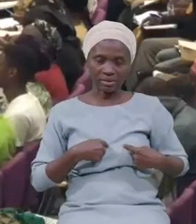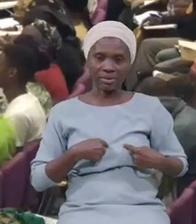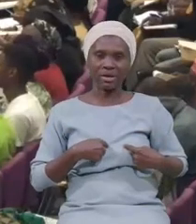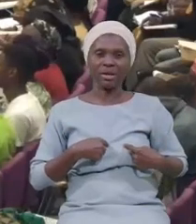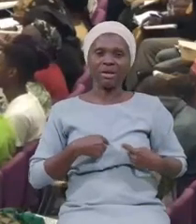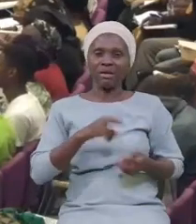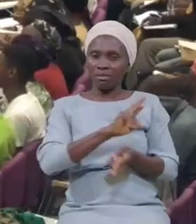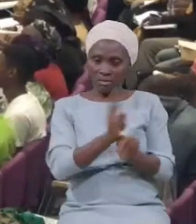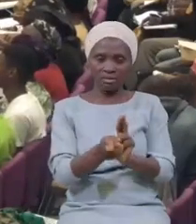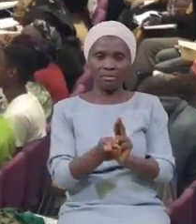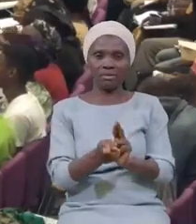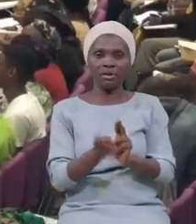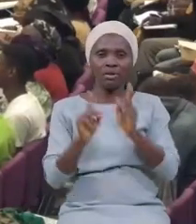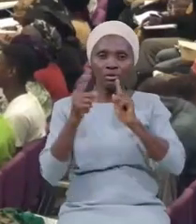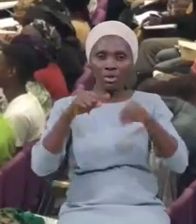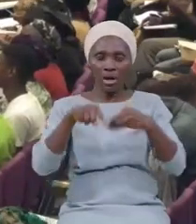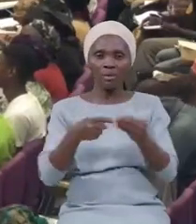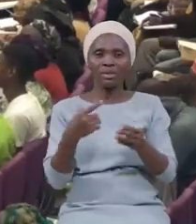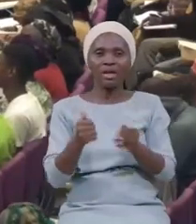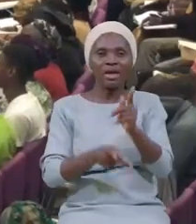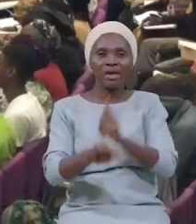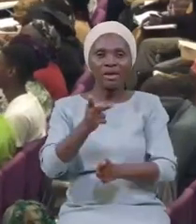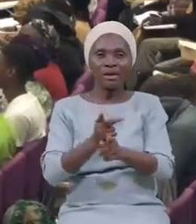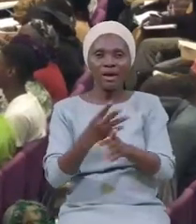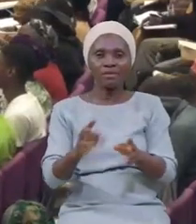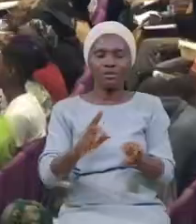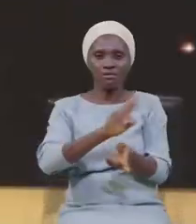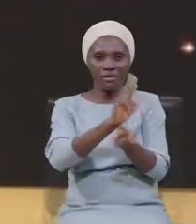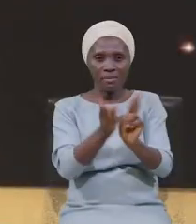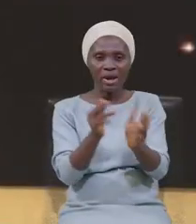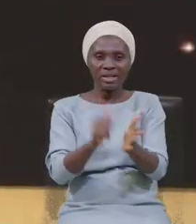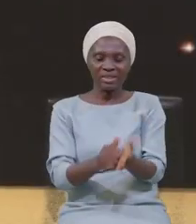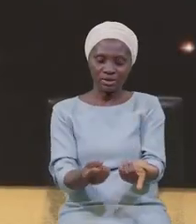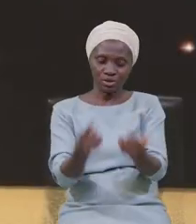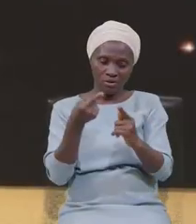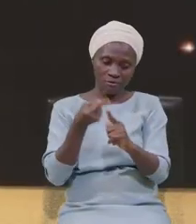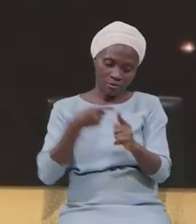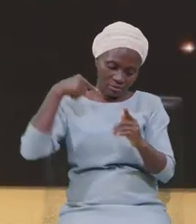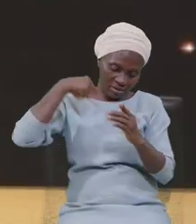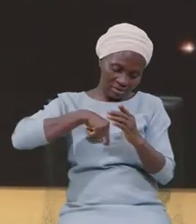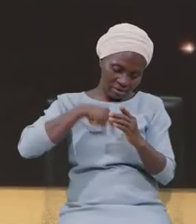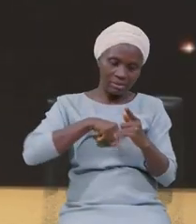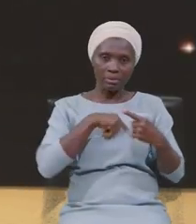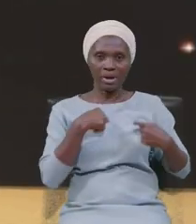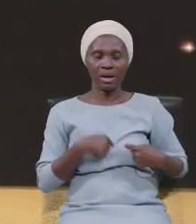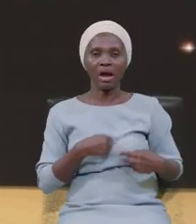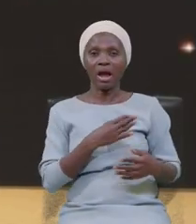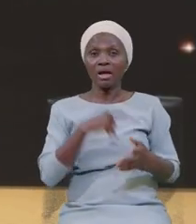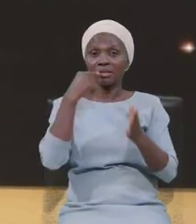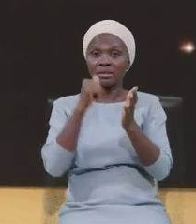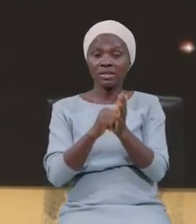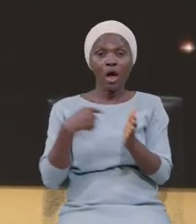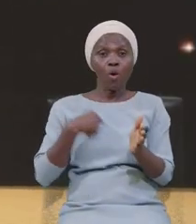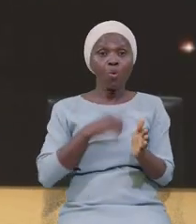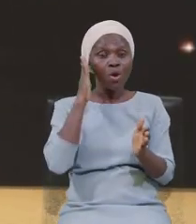Il parle du genre de repentance qui provient de la profondeur du cœur, que